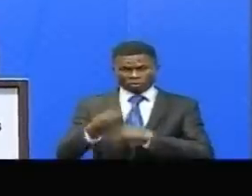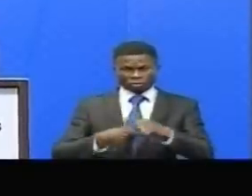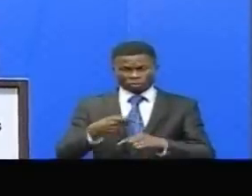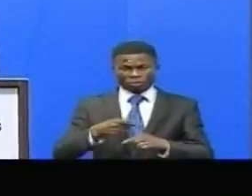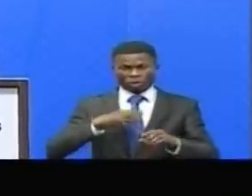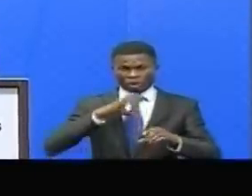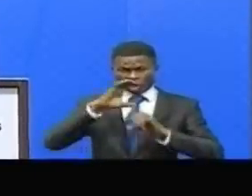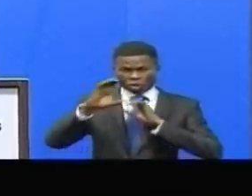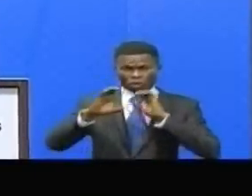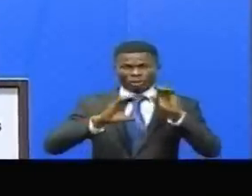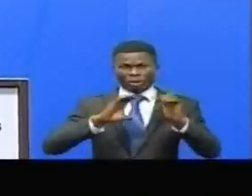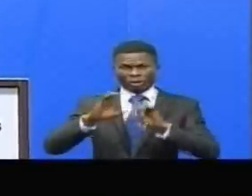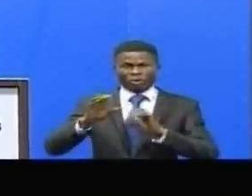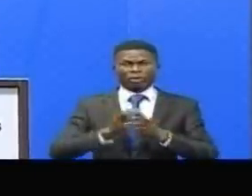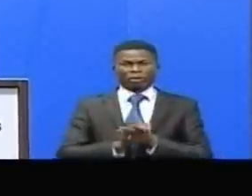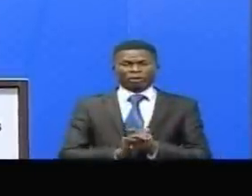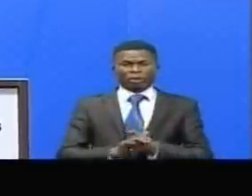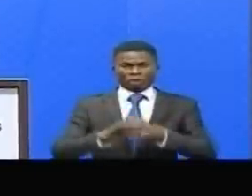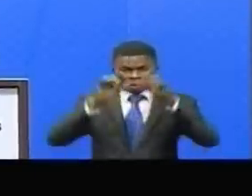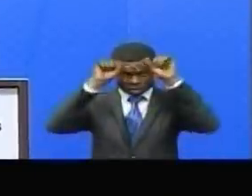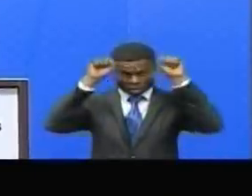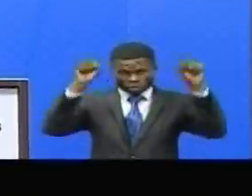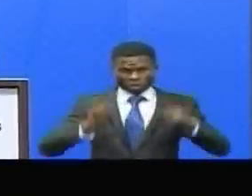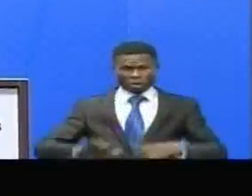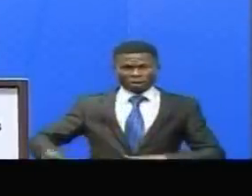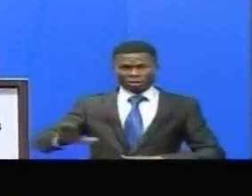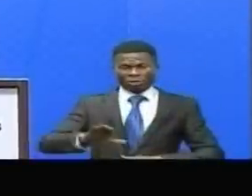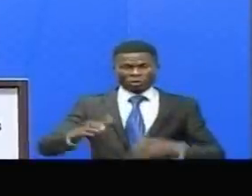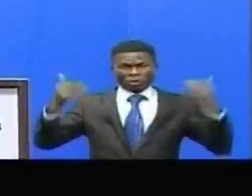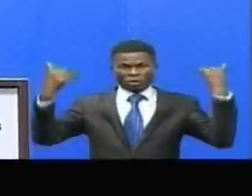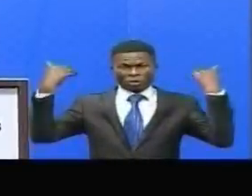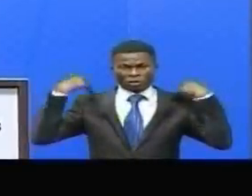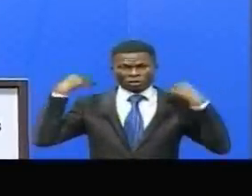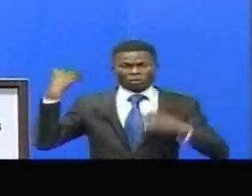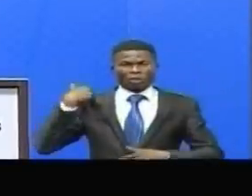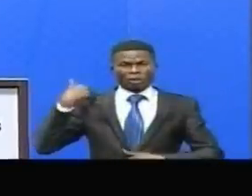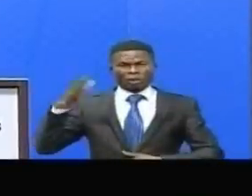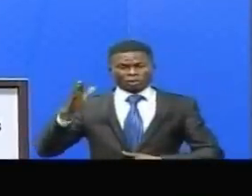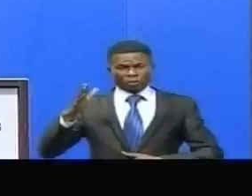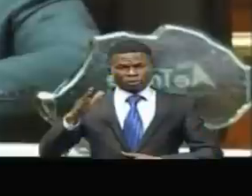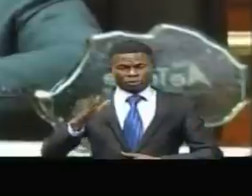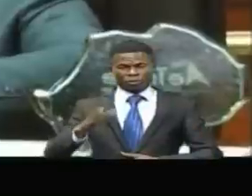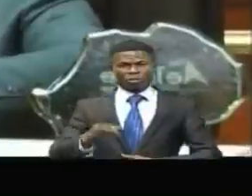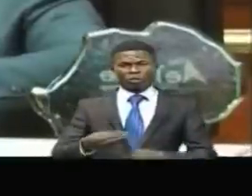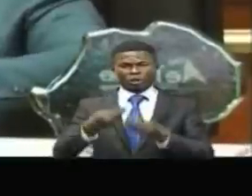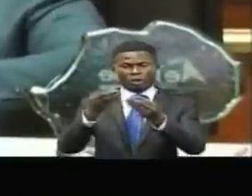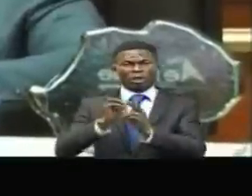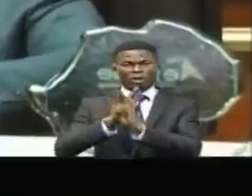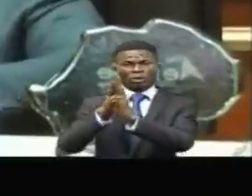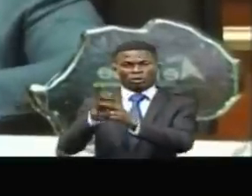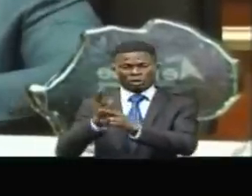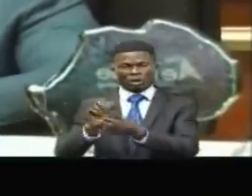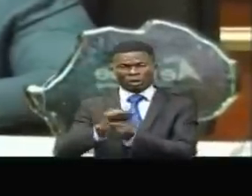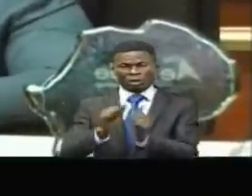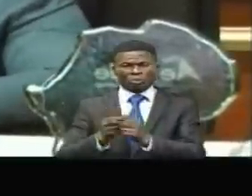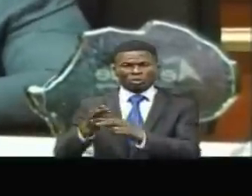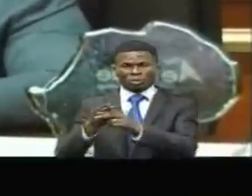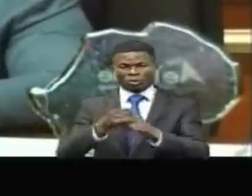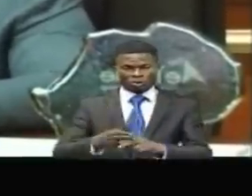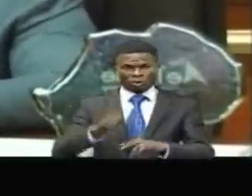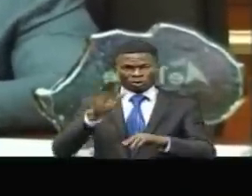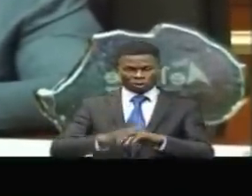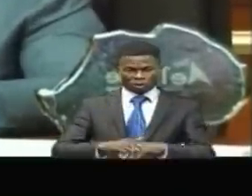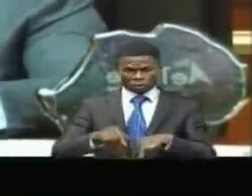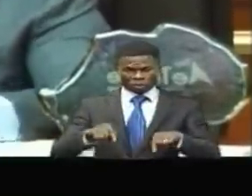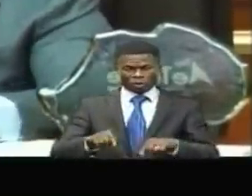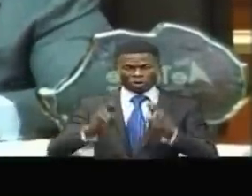sa communication, le président de la République, chef de l'État, a fait le point de la situation sécuritaire tendue